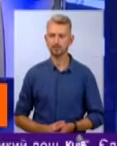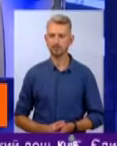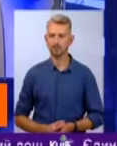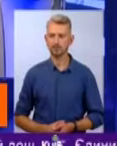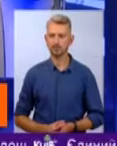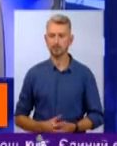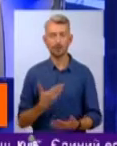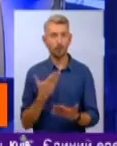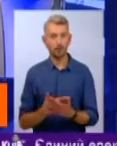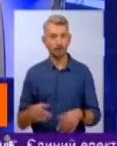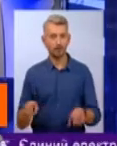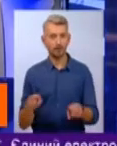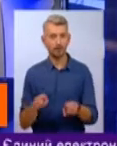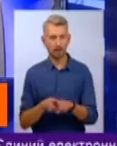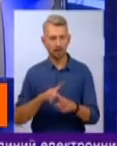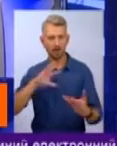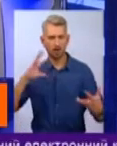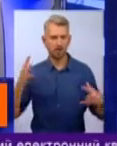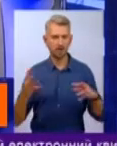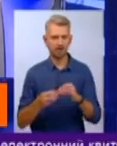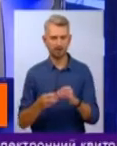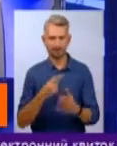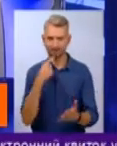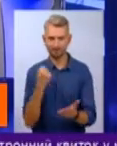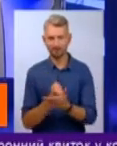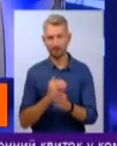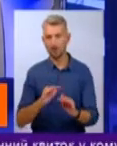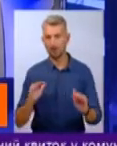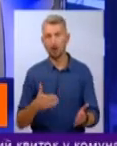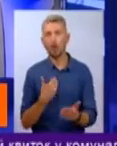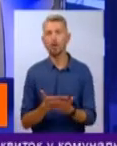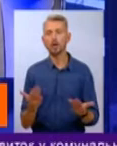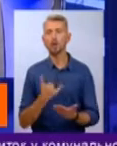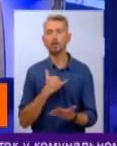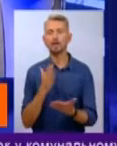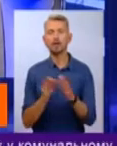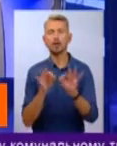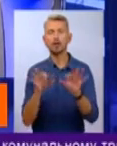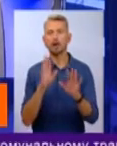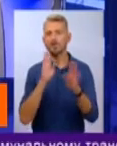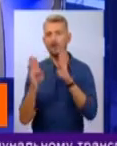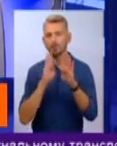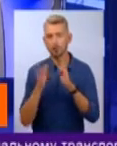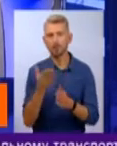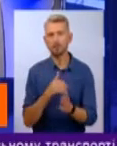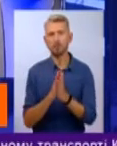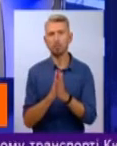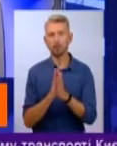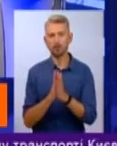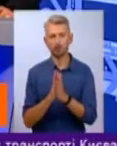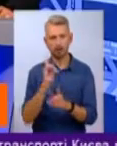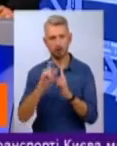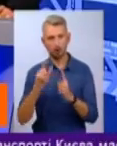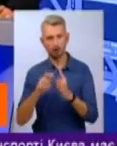От такий от вердикт поставили діти. Ну, а ось який у нас є коментар у Фейсбуці. Ми попросили реагувати